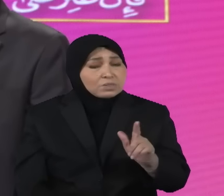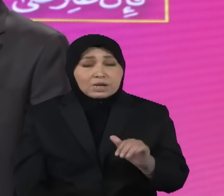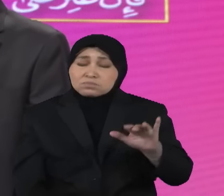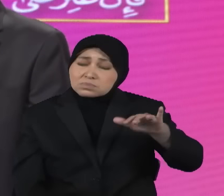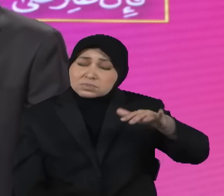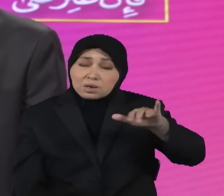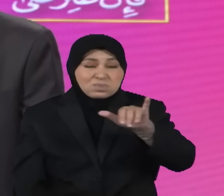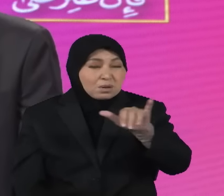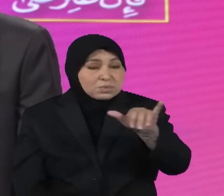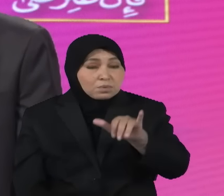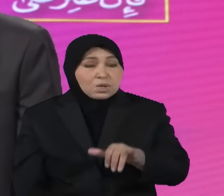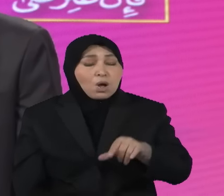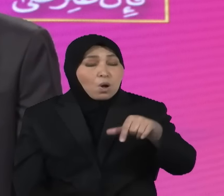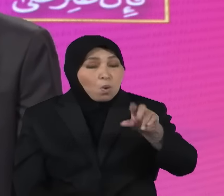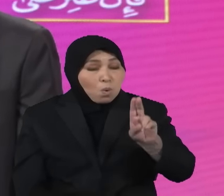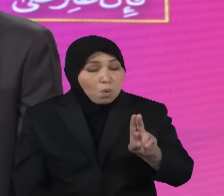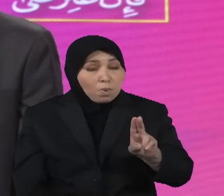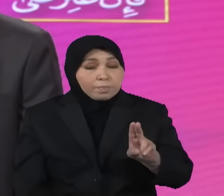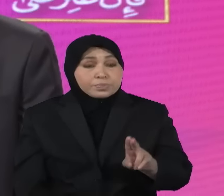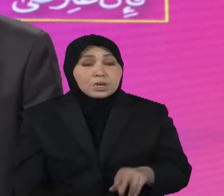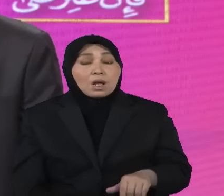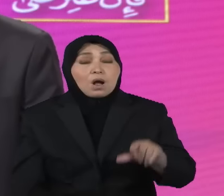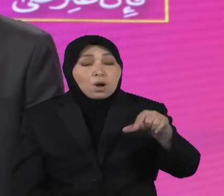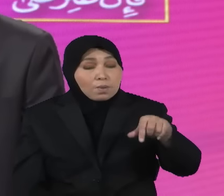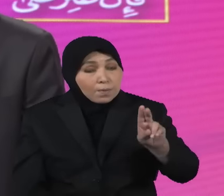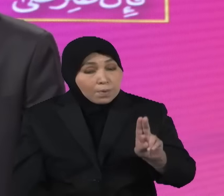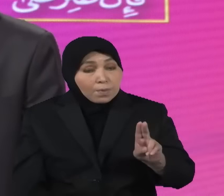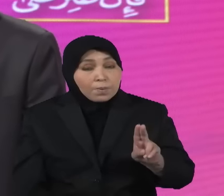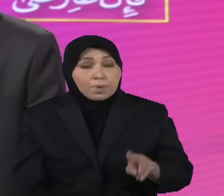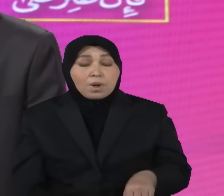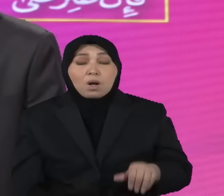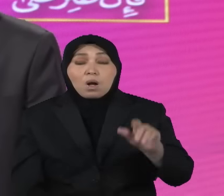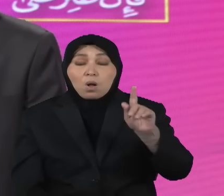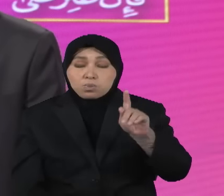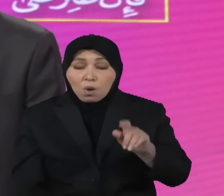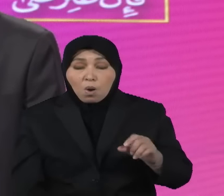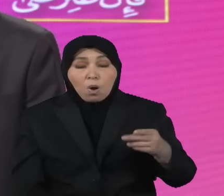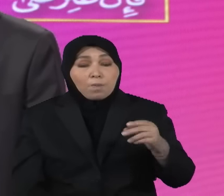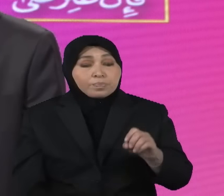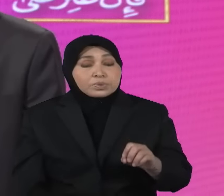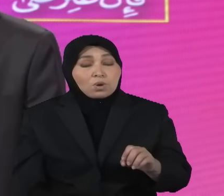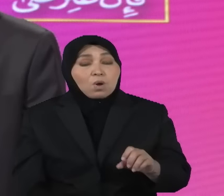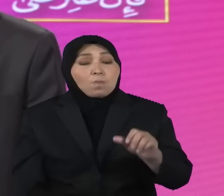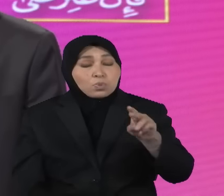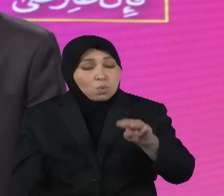aje qu qu qa